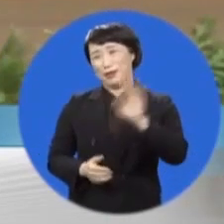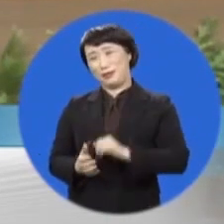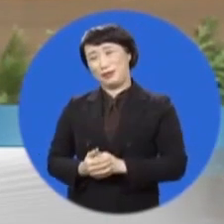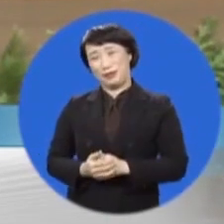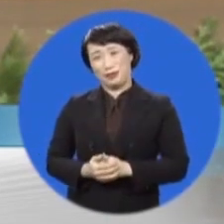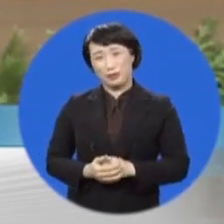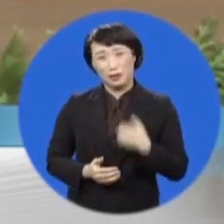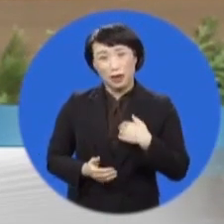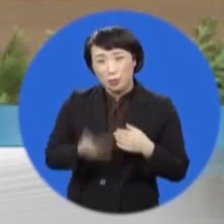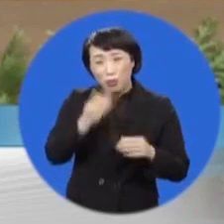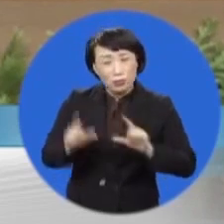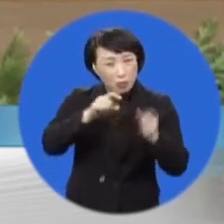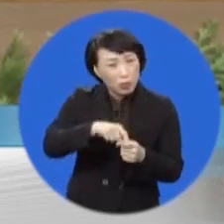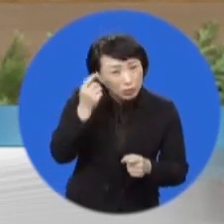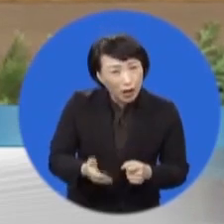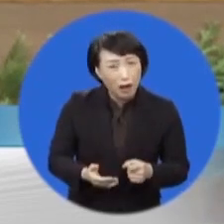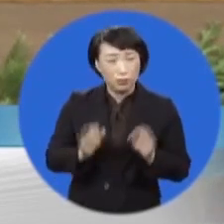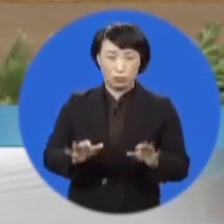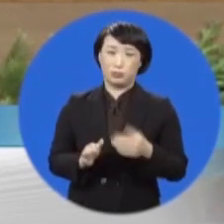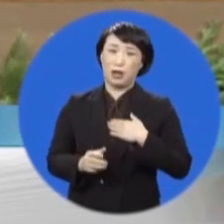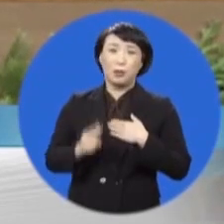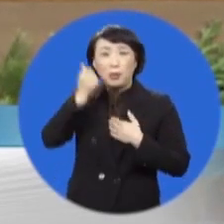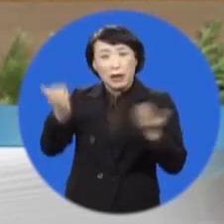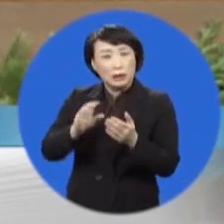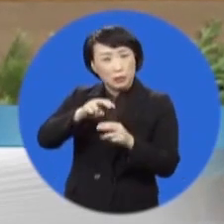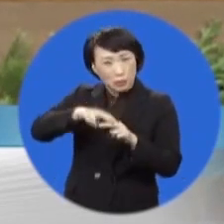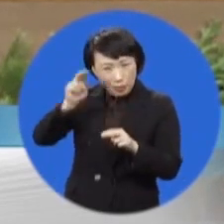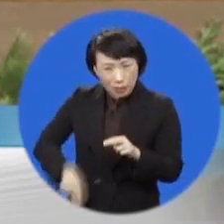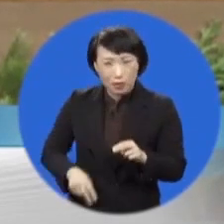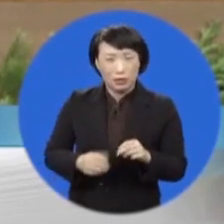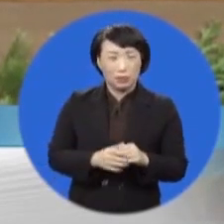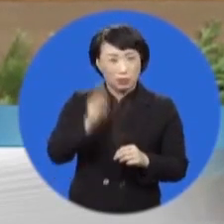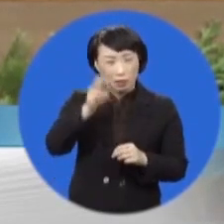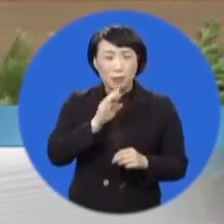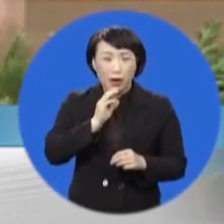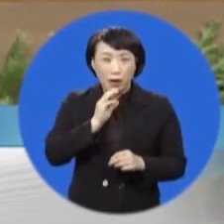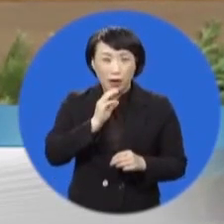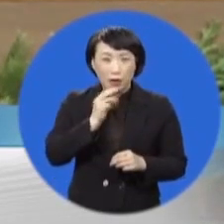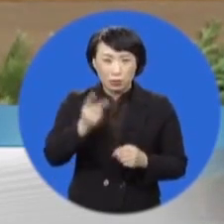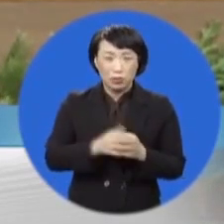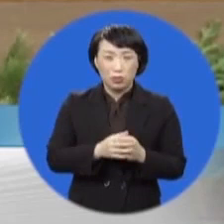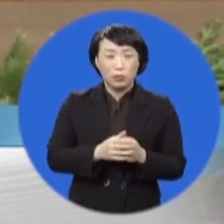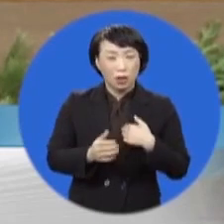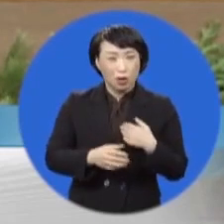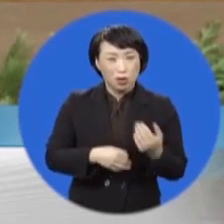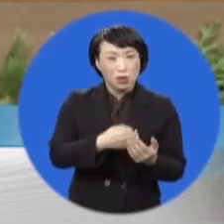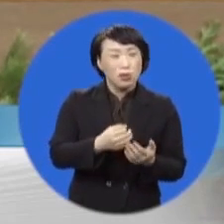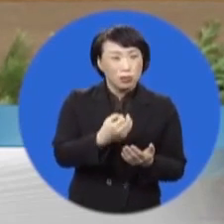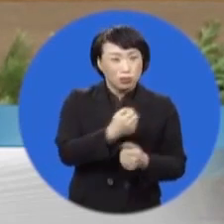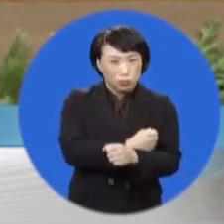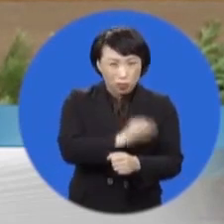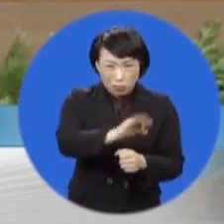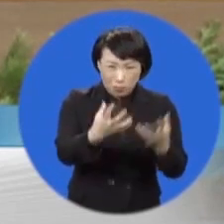먹고 살라고 해요 먹고 살려고 한다면 돈 많이 봐도 소 싸우다 많이많이 쌍액 m5 먹어야